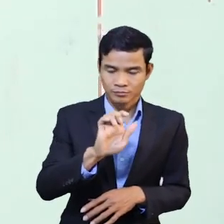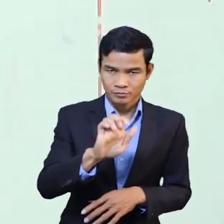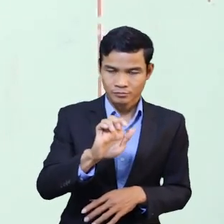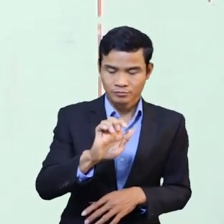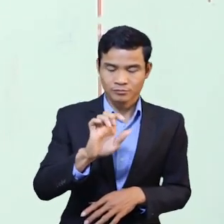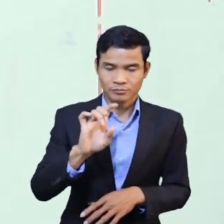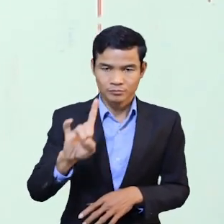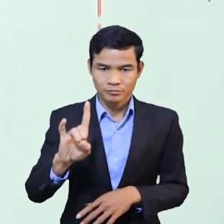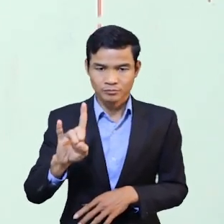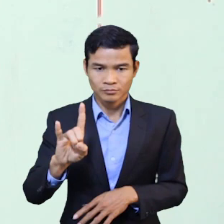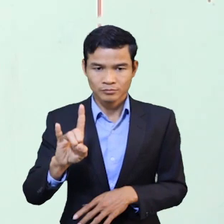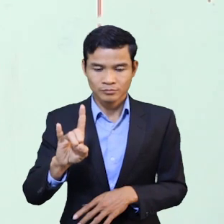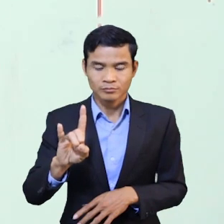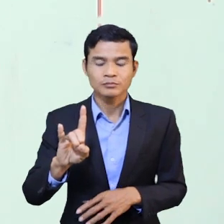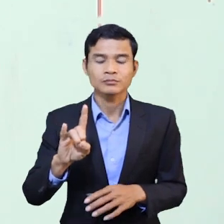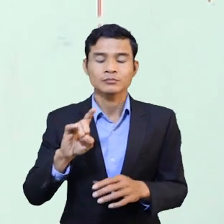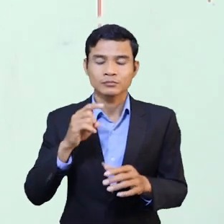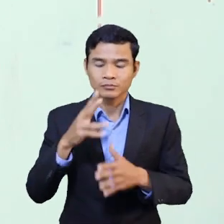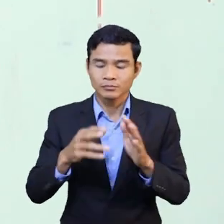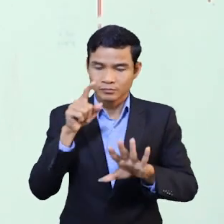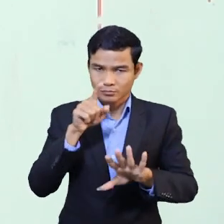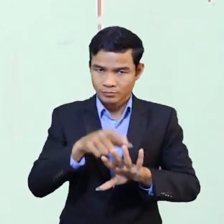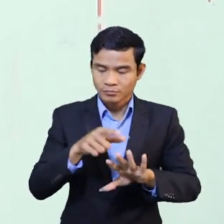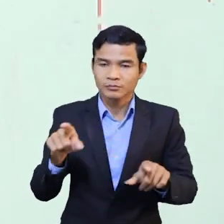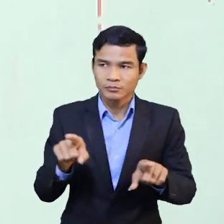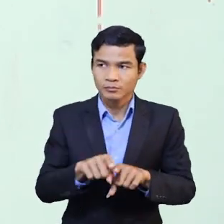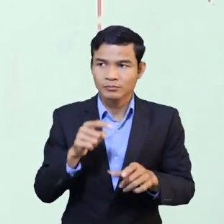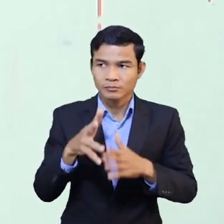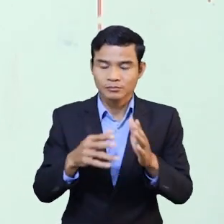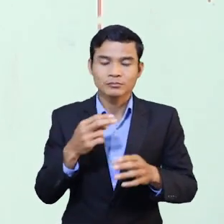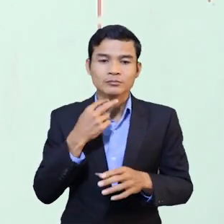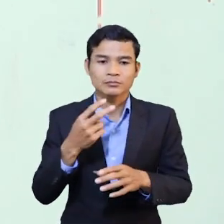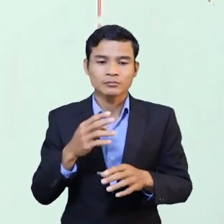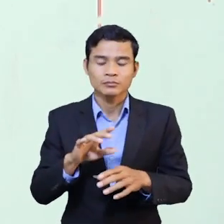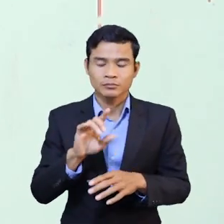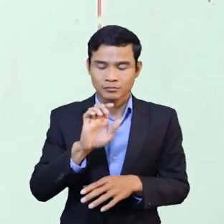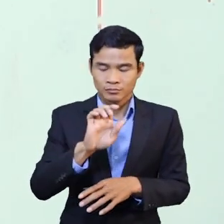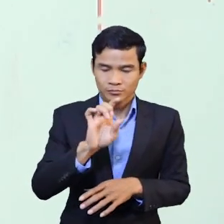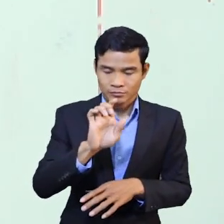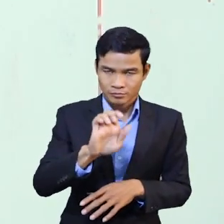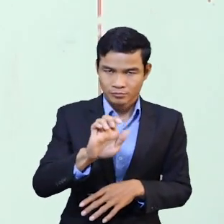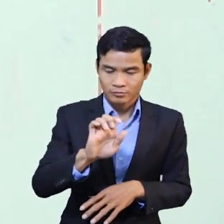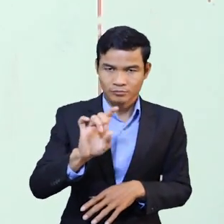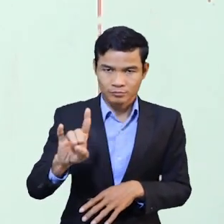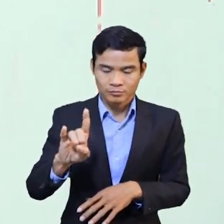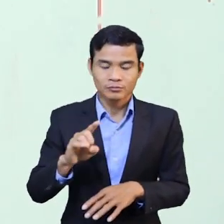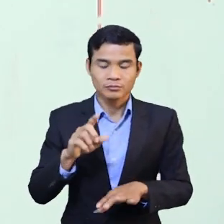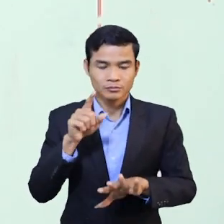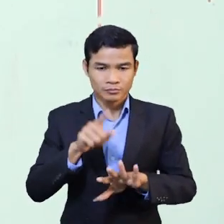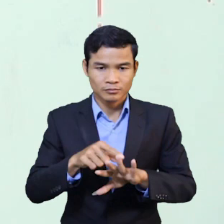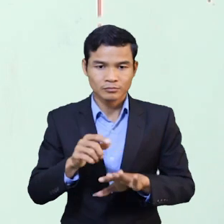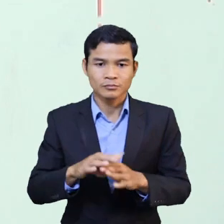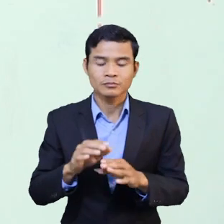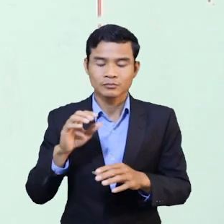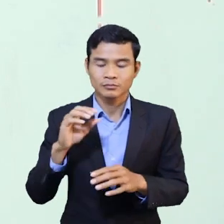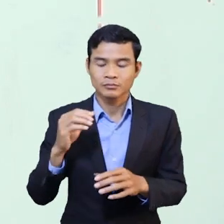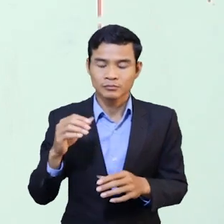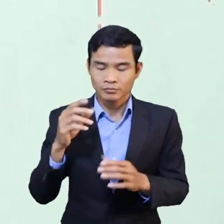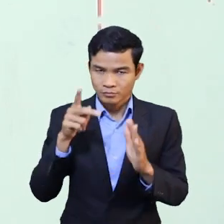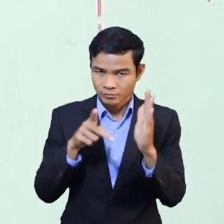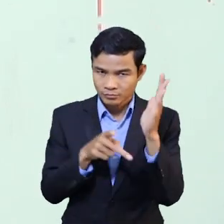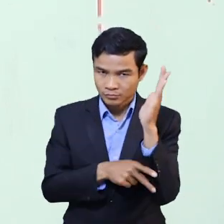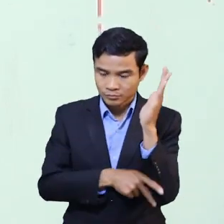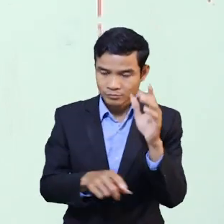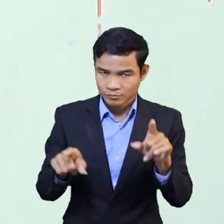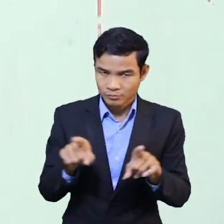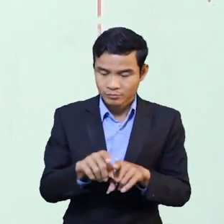thá chầm dâng ăn được miệng bằng tạ đáy nó con cho nướng mố chầm chà chừng nít dâng ăn được tua được bắp chân chân nhẹ